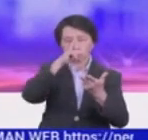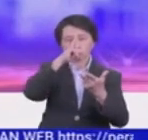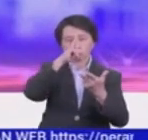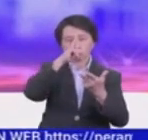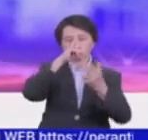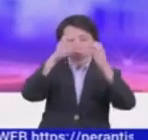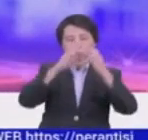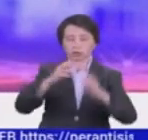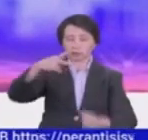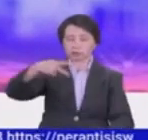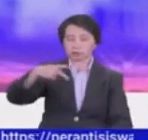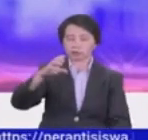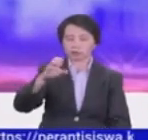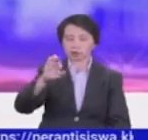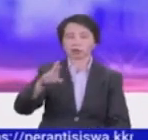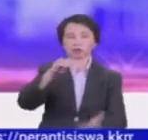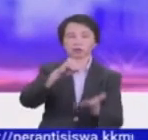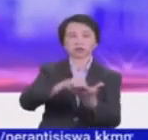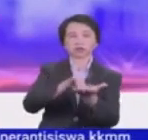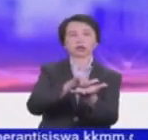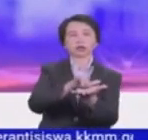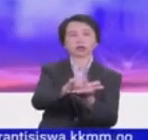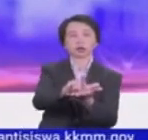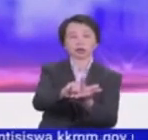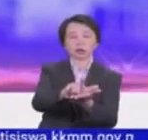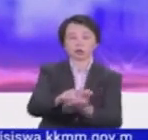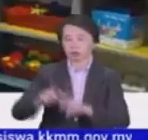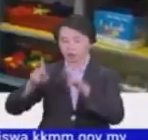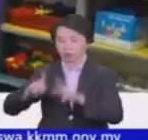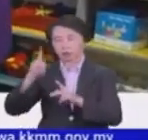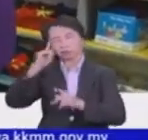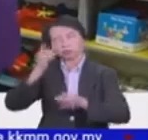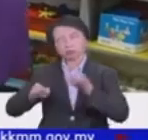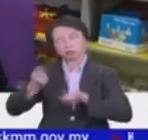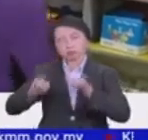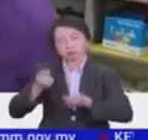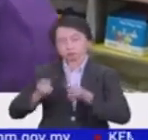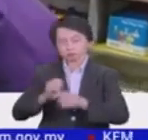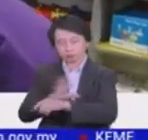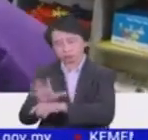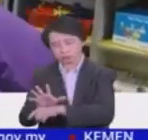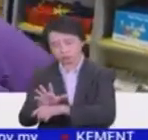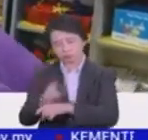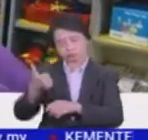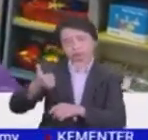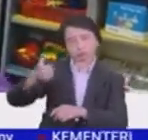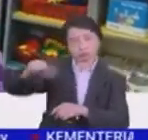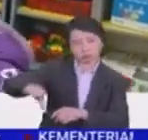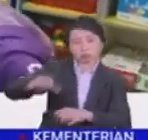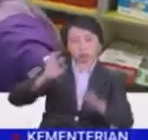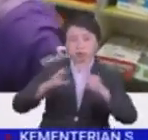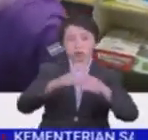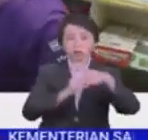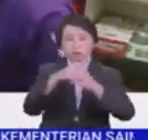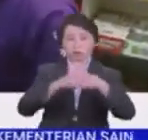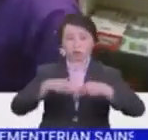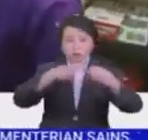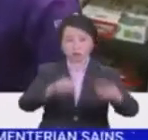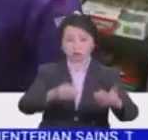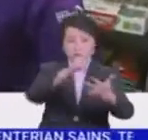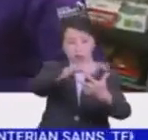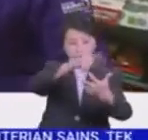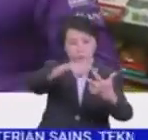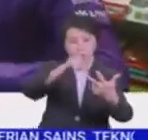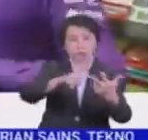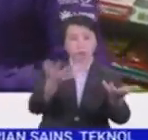secara PCR di lapangan terbang. Pihaknya sedang mempertimbang impak positif dan negatif sekiranya kelonggaran diberi dalam tiga